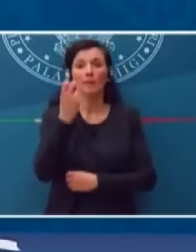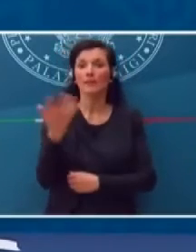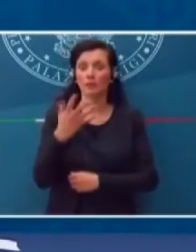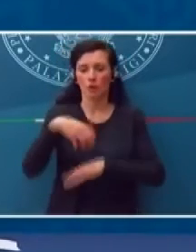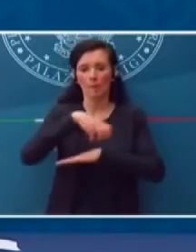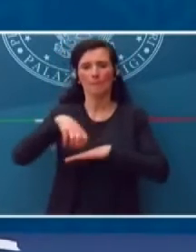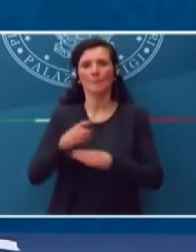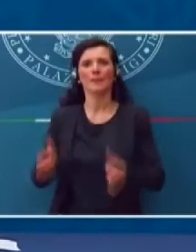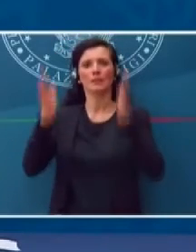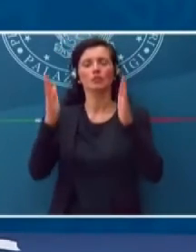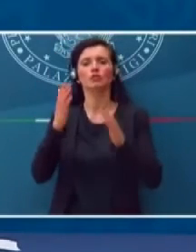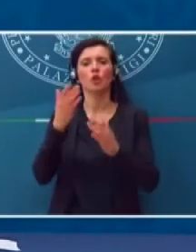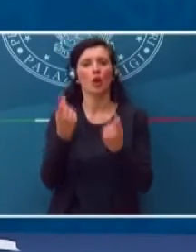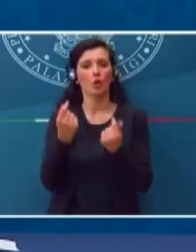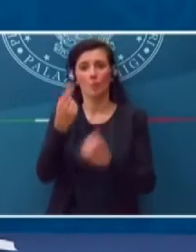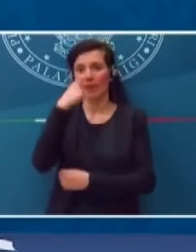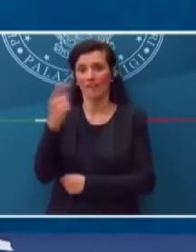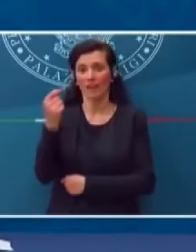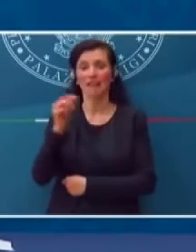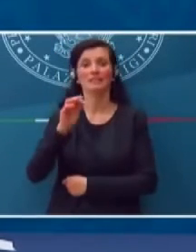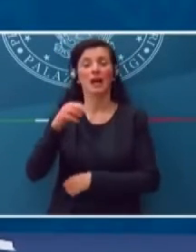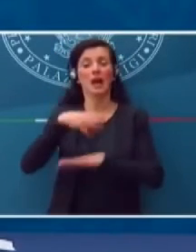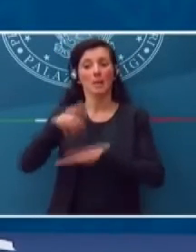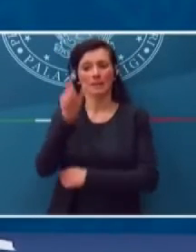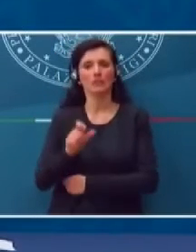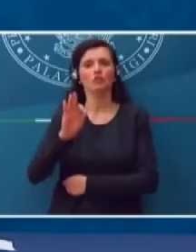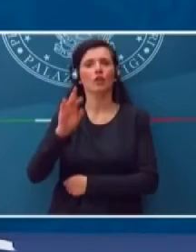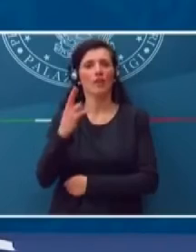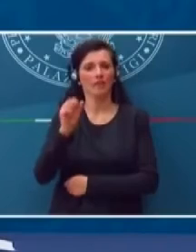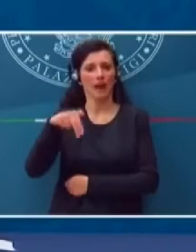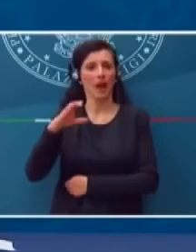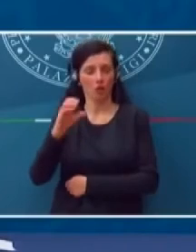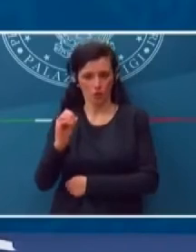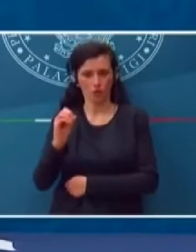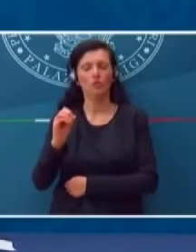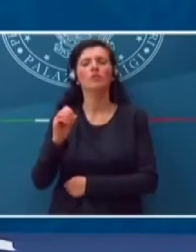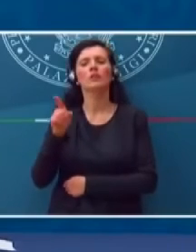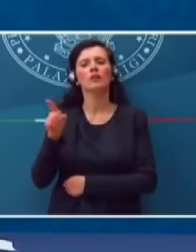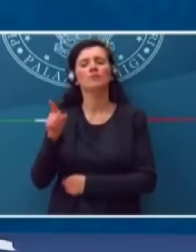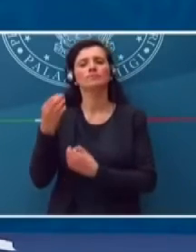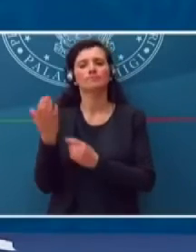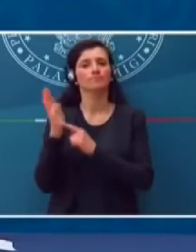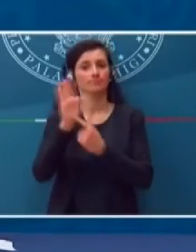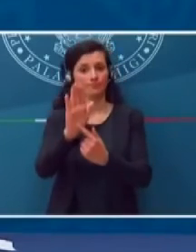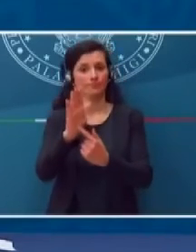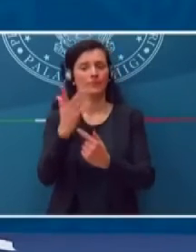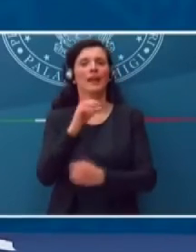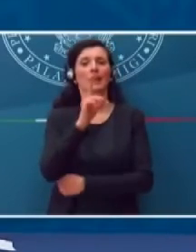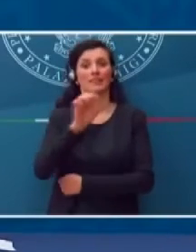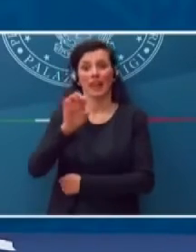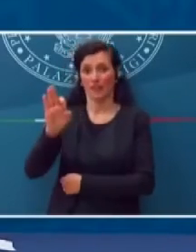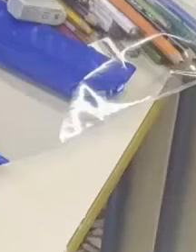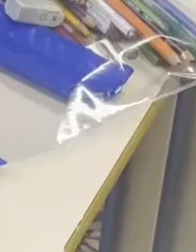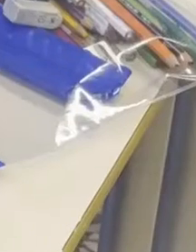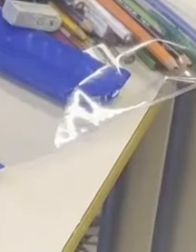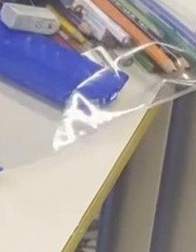critico è quello dei trasporti e il sovraffollamento degli istituti con molte classi non in grado di garantire il distanziamento